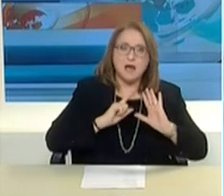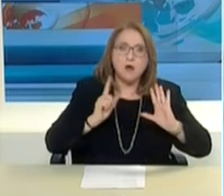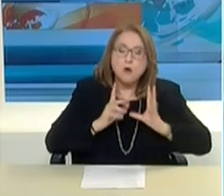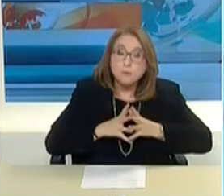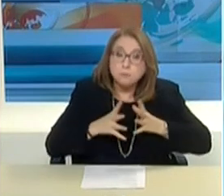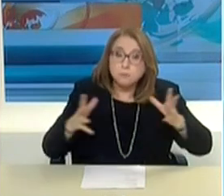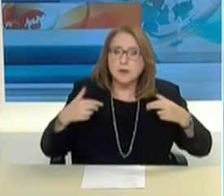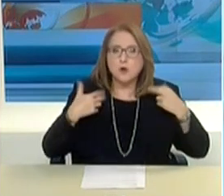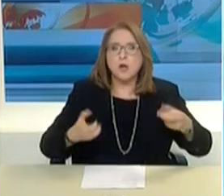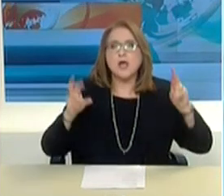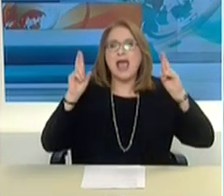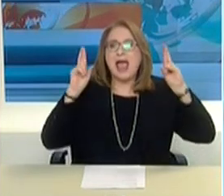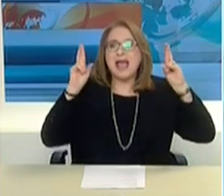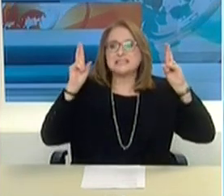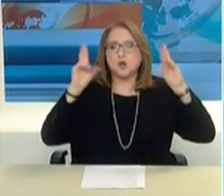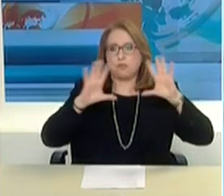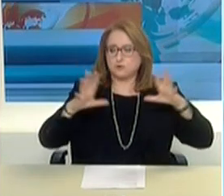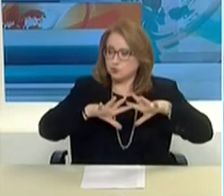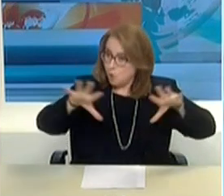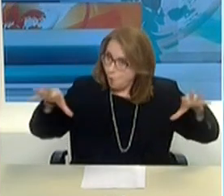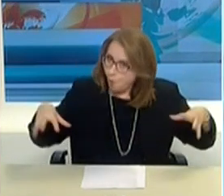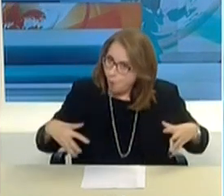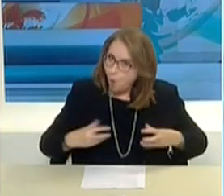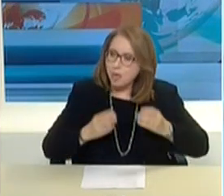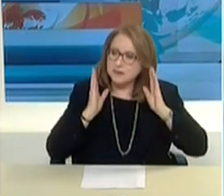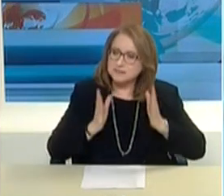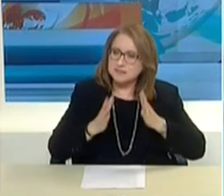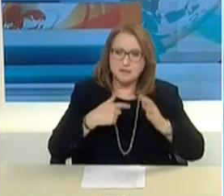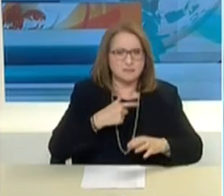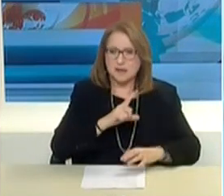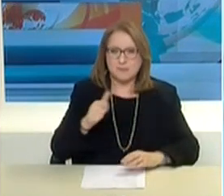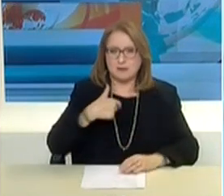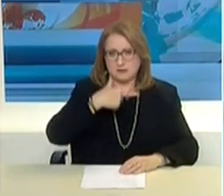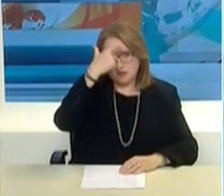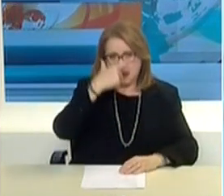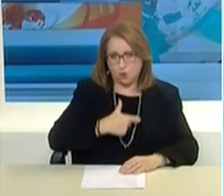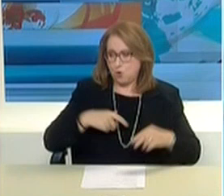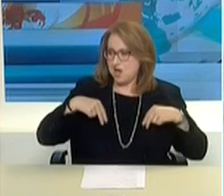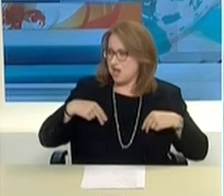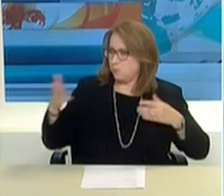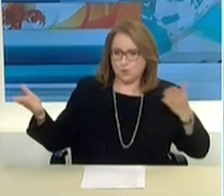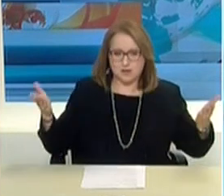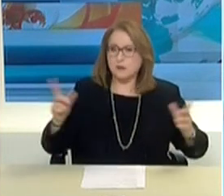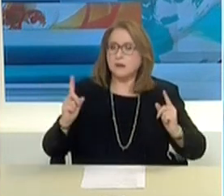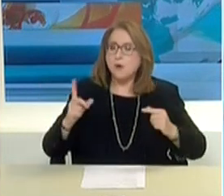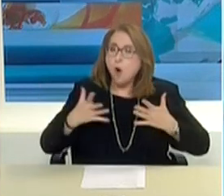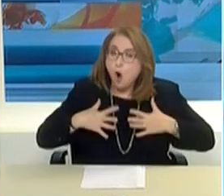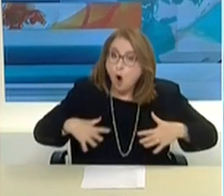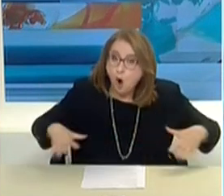να είμαι αισιόδοξος πως όλοι μαζί θα συμπορευτούμε σε αυτόν τον αγώνα. Δεν είμαι εγώ, δεν είναι οι υπουργοί μας, είναι όλοι οι